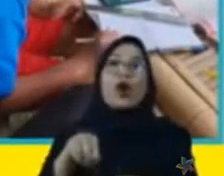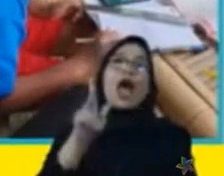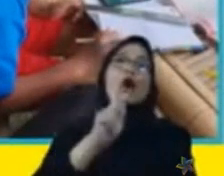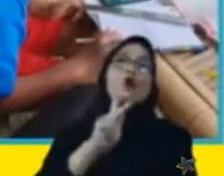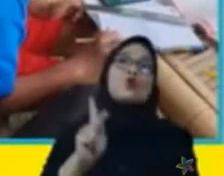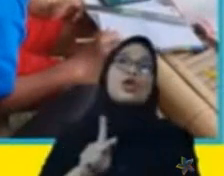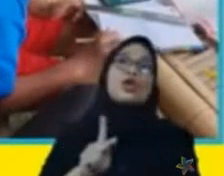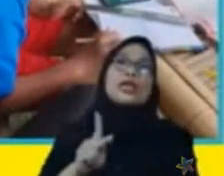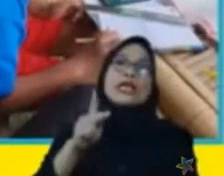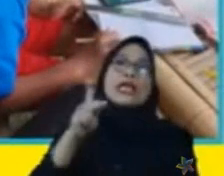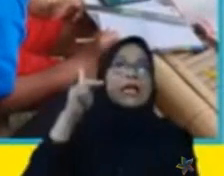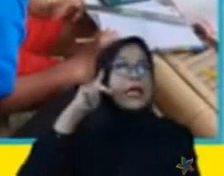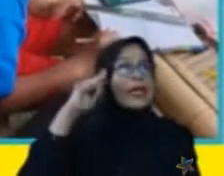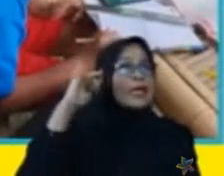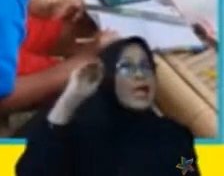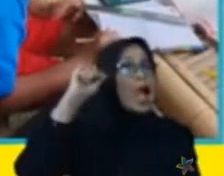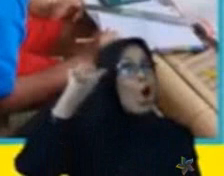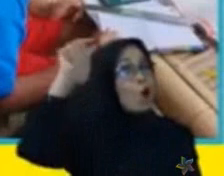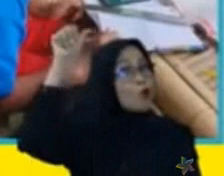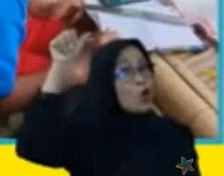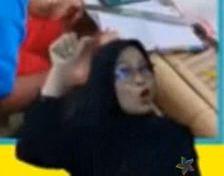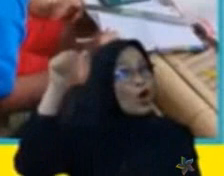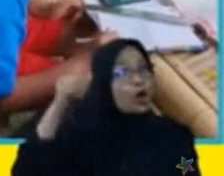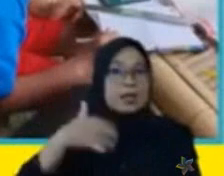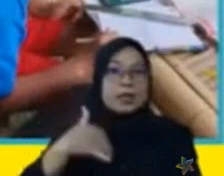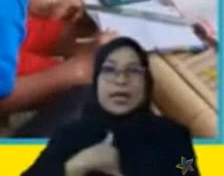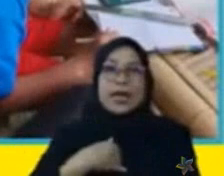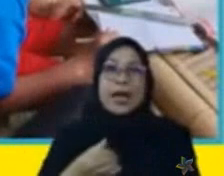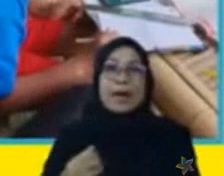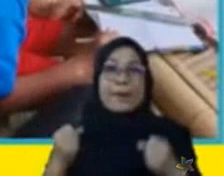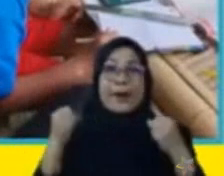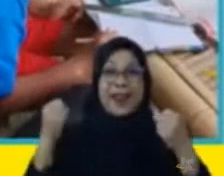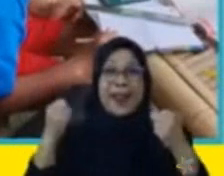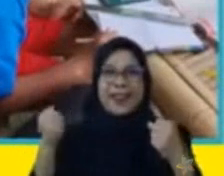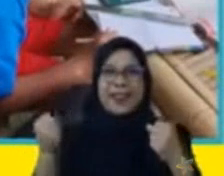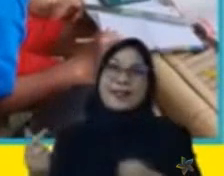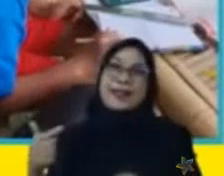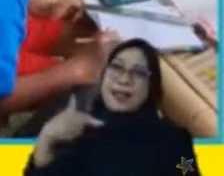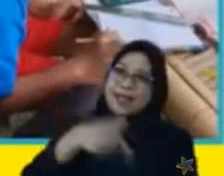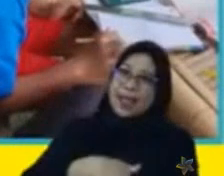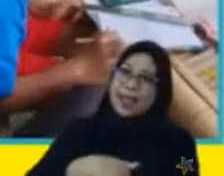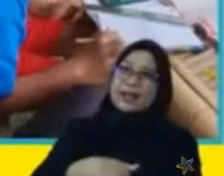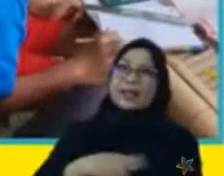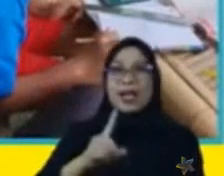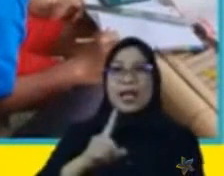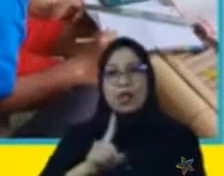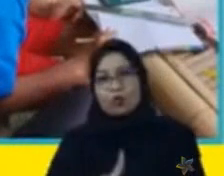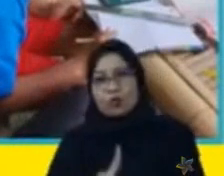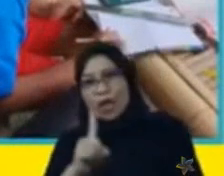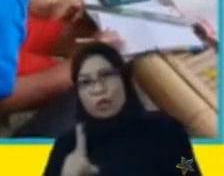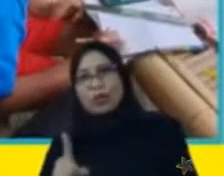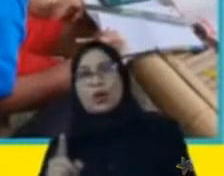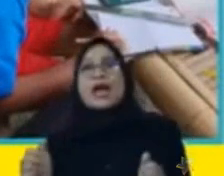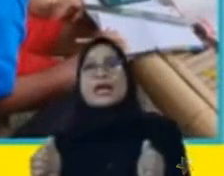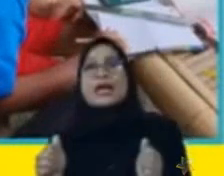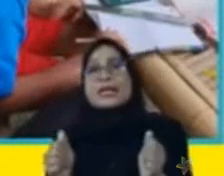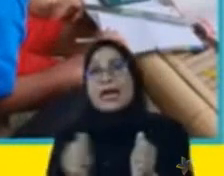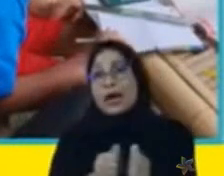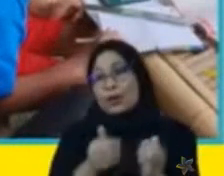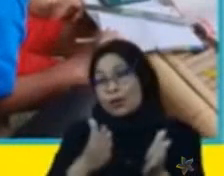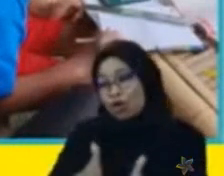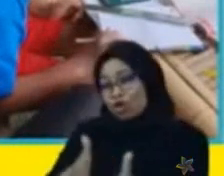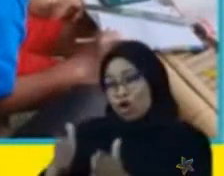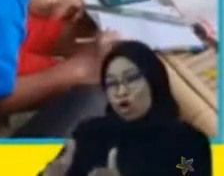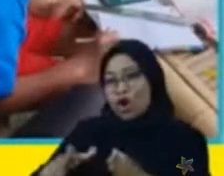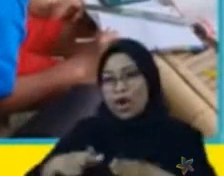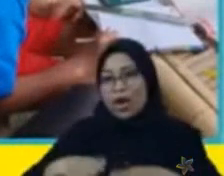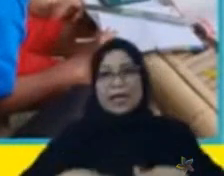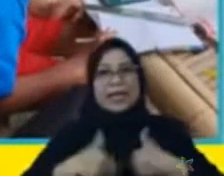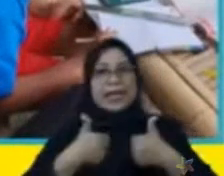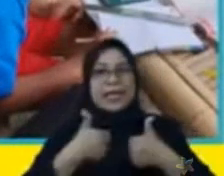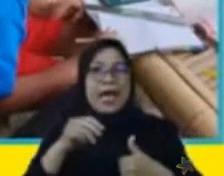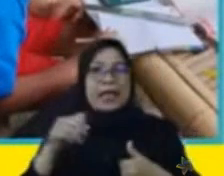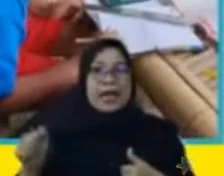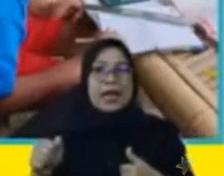Allah saya beranikan untuk mendatangi satu persatu, tetapi tetap dengan protokol kesehatan. Durasinya juga sekitar